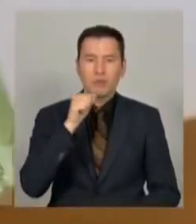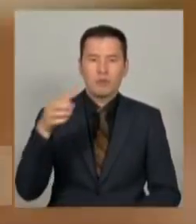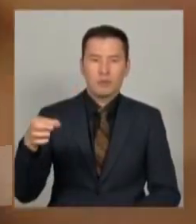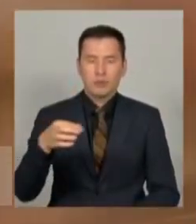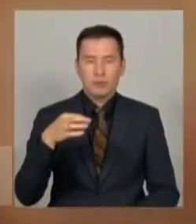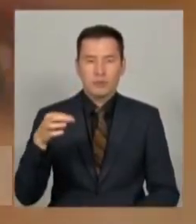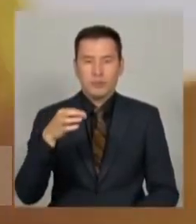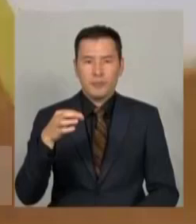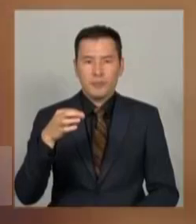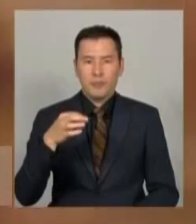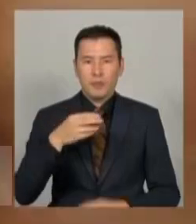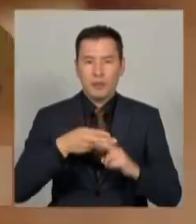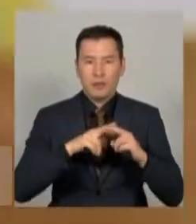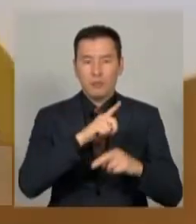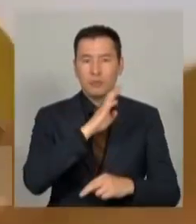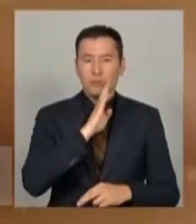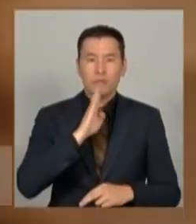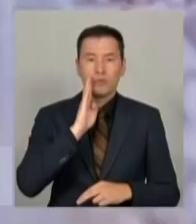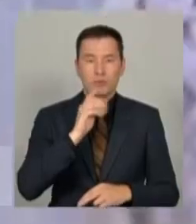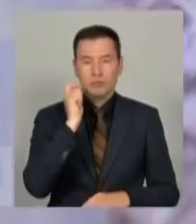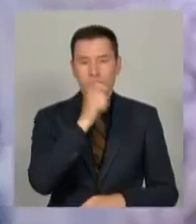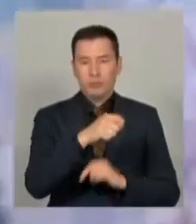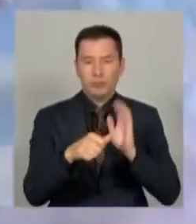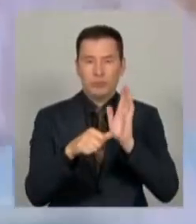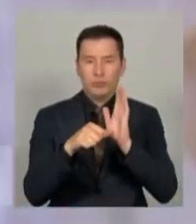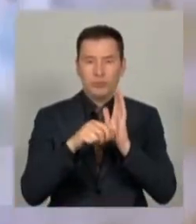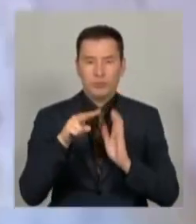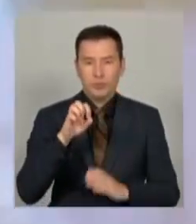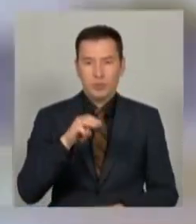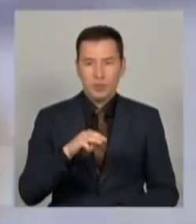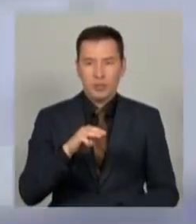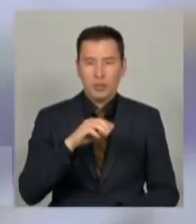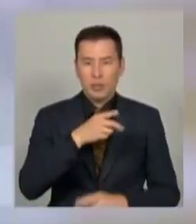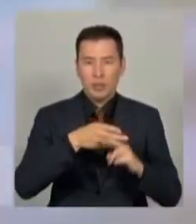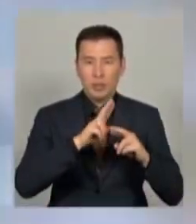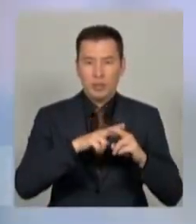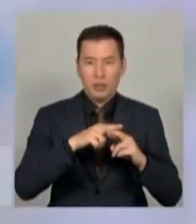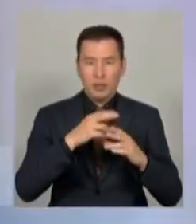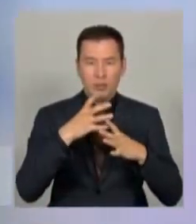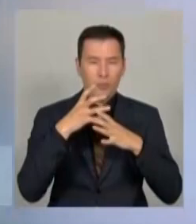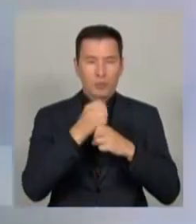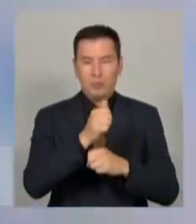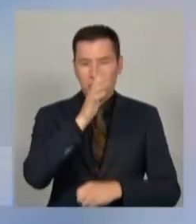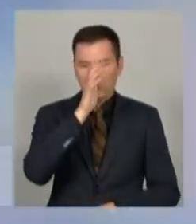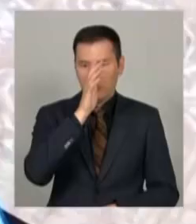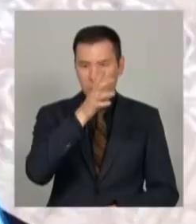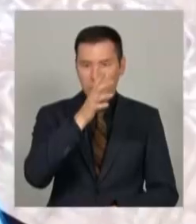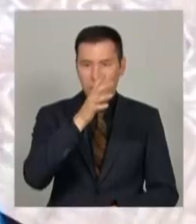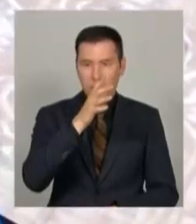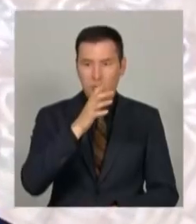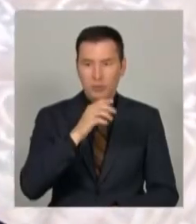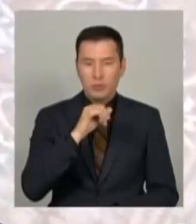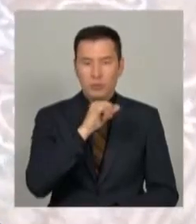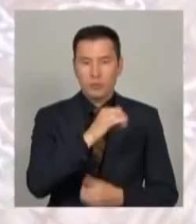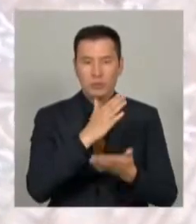финмониторингу. Согласно данным, ее осудили на 6 лет лишения свободы. Однако исполнение наказания отсрочили на 5 лет в связи с наличием